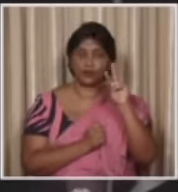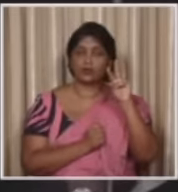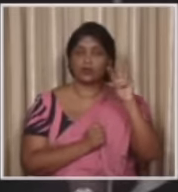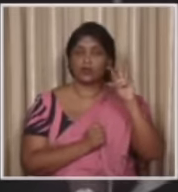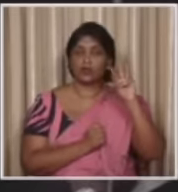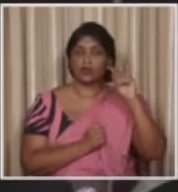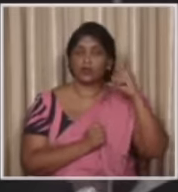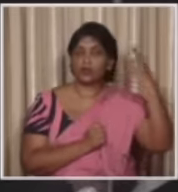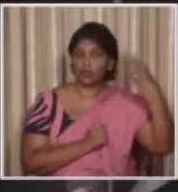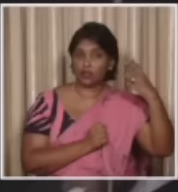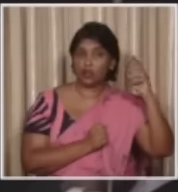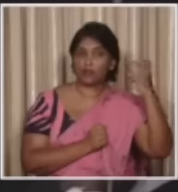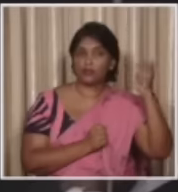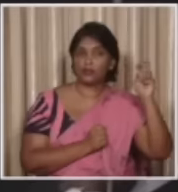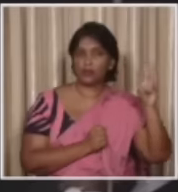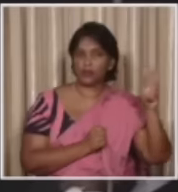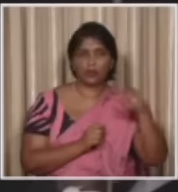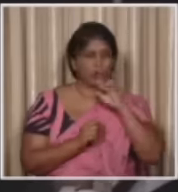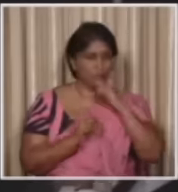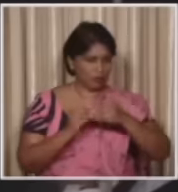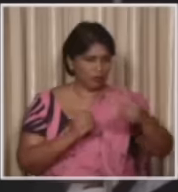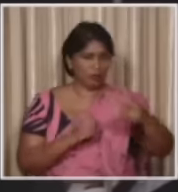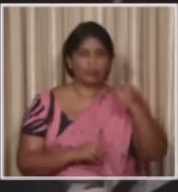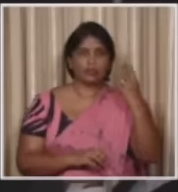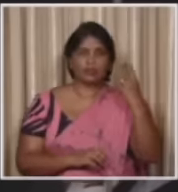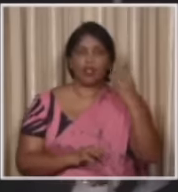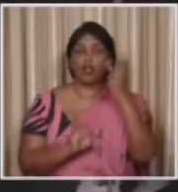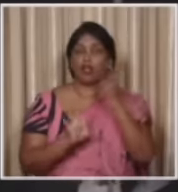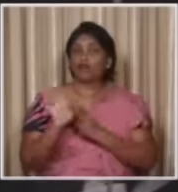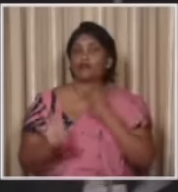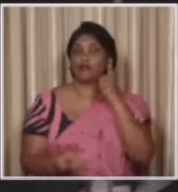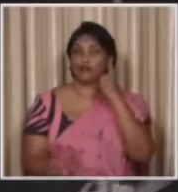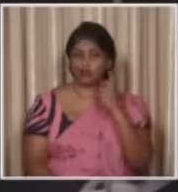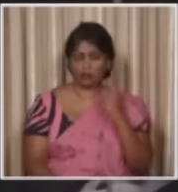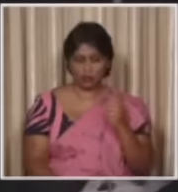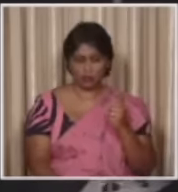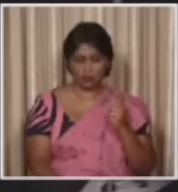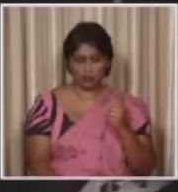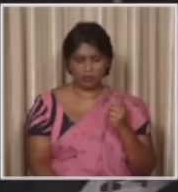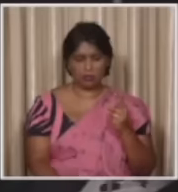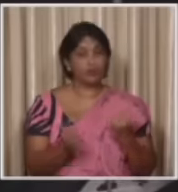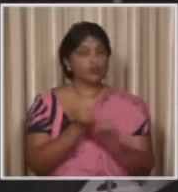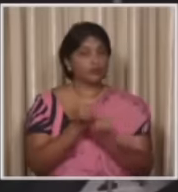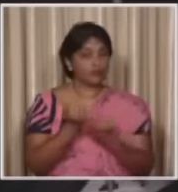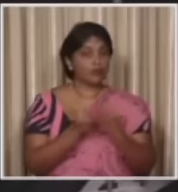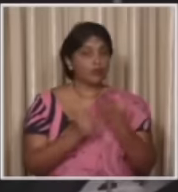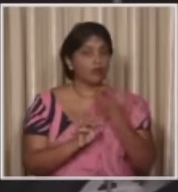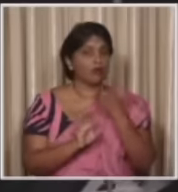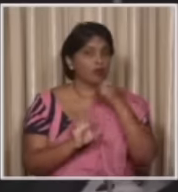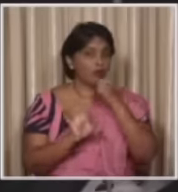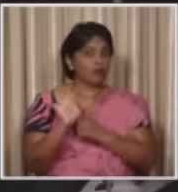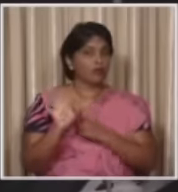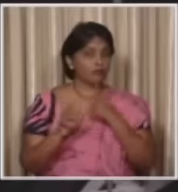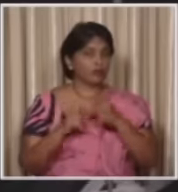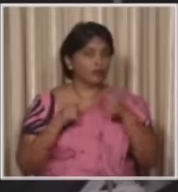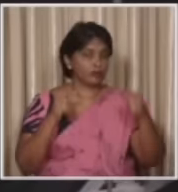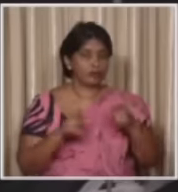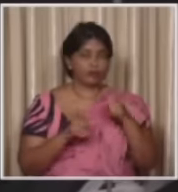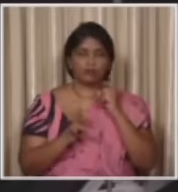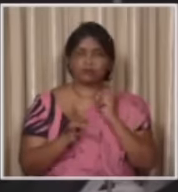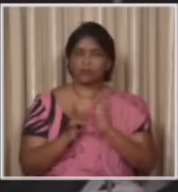23/3/2023 හරියට තව දවස් 3කින් අවුරුද්දයි සපෝට් කළා අවුරුද්දයි ගරු විපක්ෂ